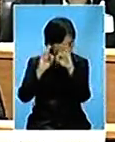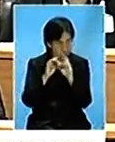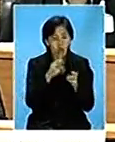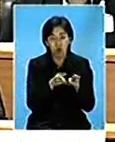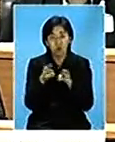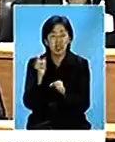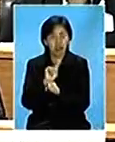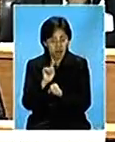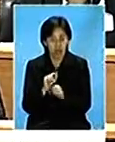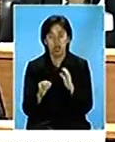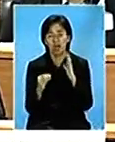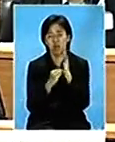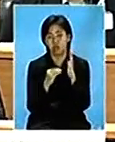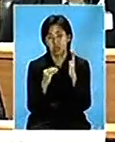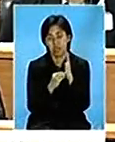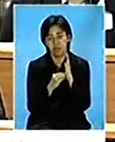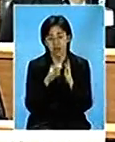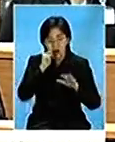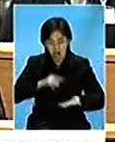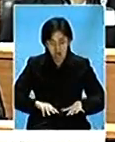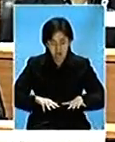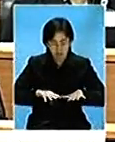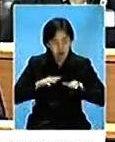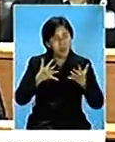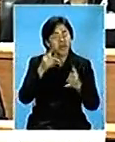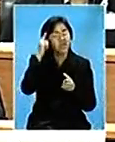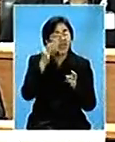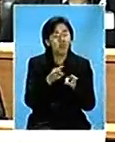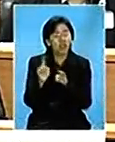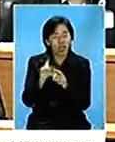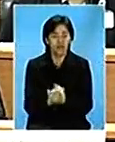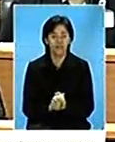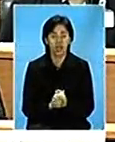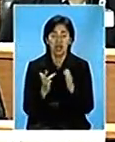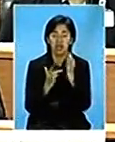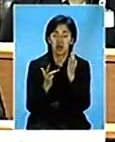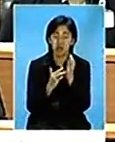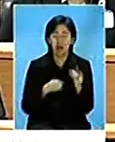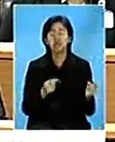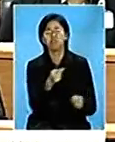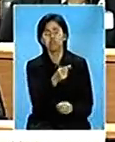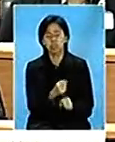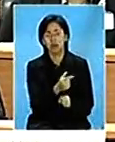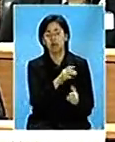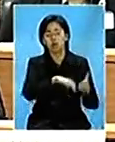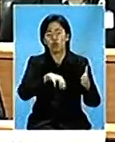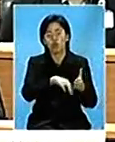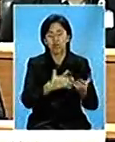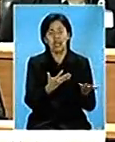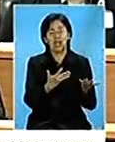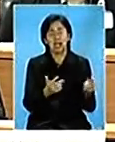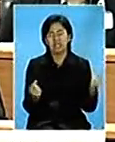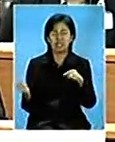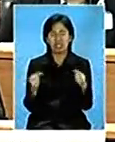นกรุงเทพมหานครและปริมณฑลน้ำไม่ท่วมเนี่ยท่านมีเทคโนโลยีนอกจากการโยนกันไปมาเดี๋ยวก็บอกว่าขุดลอกคูคลองน